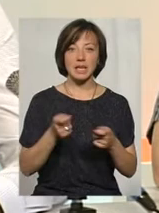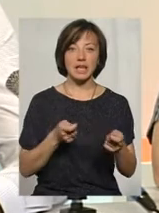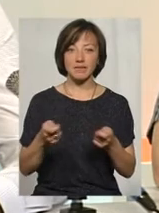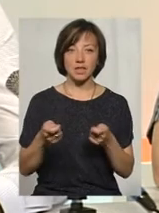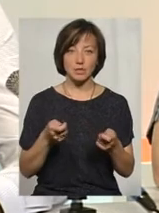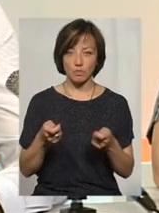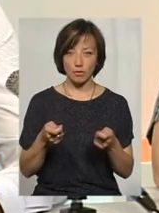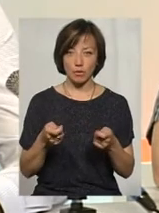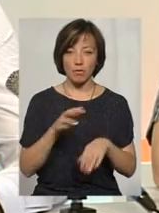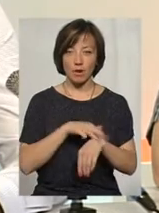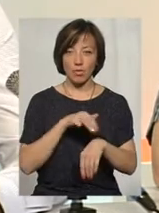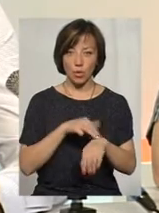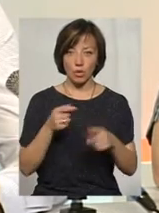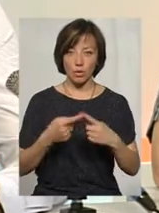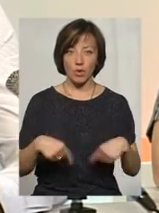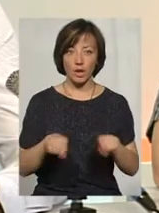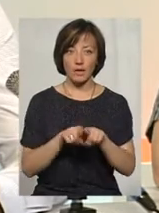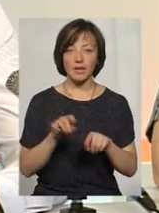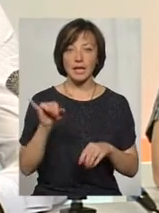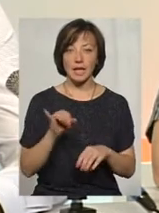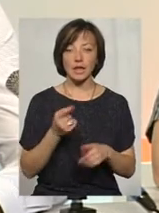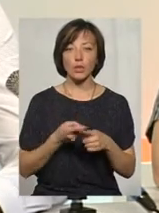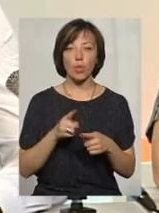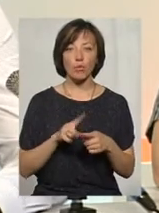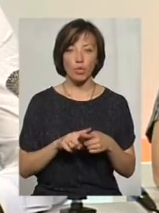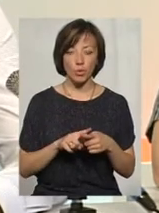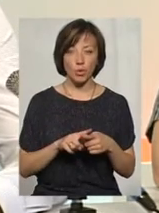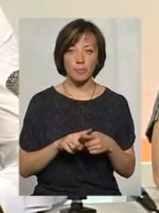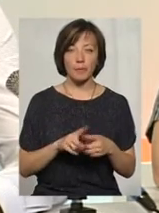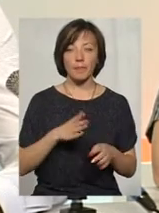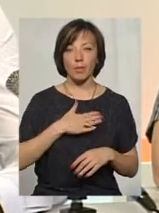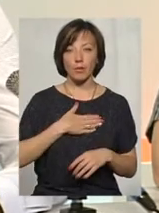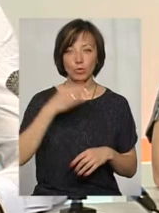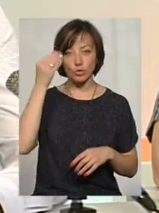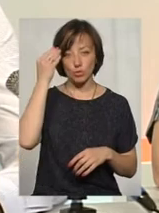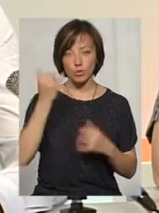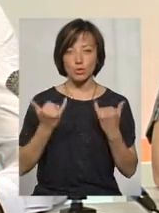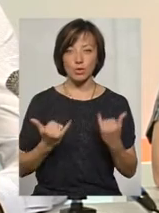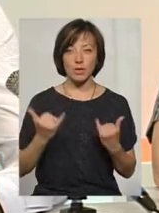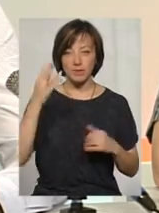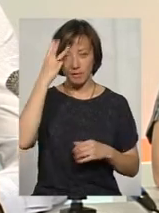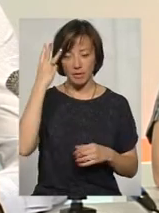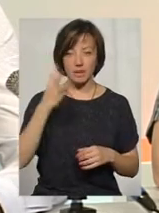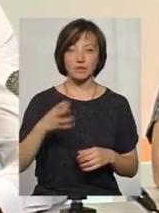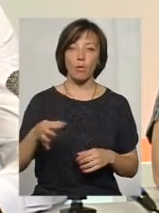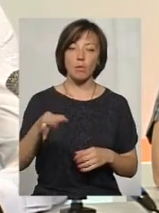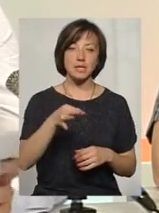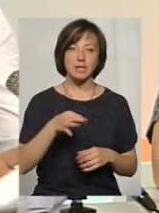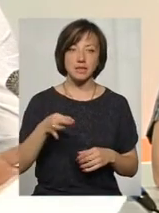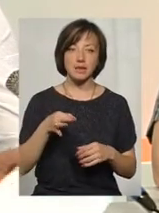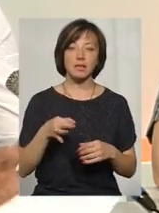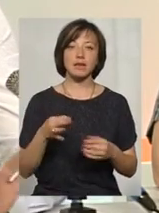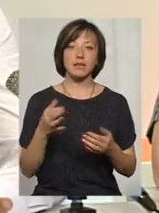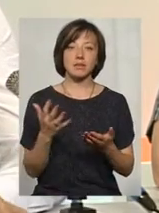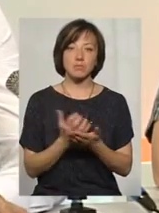керівництвом правоохоронних органів. І тому, на мою думку, сьогодні в Хмельницькому та в Хмельницькій області